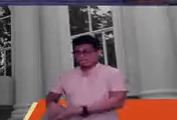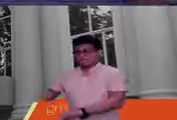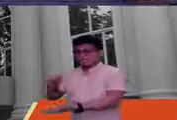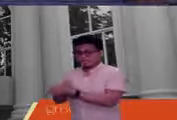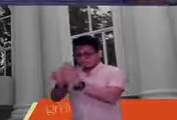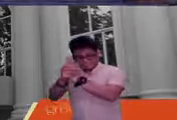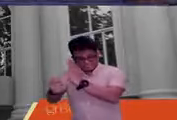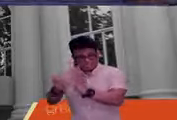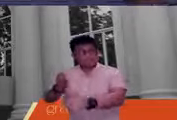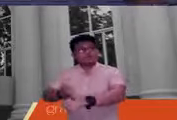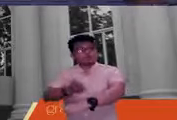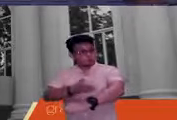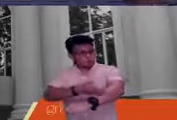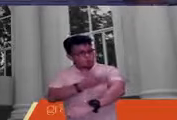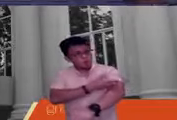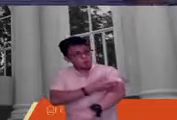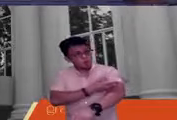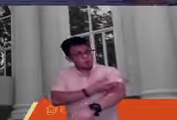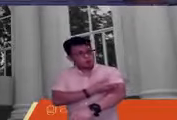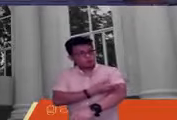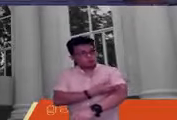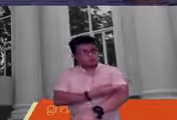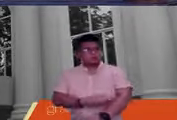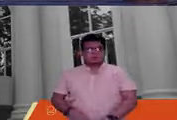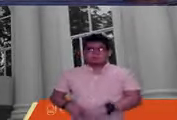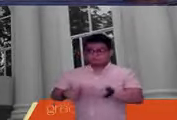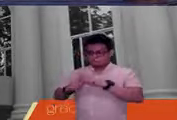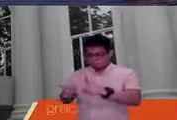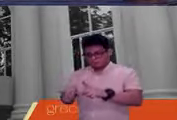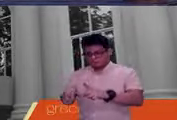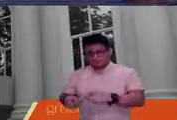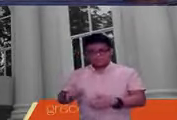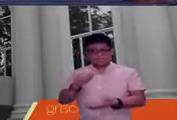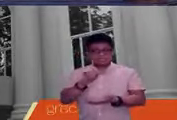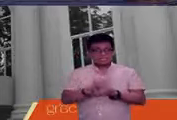Mauna nga, wala lang tayo interpreter ron, kaya tayong magsayop.